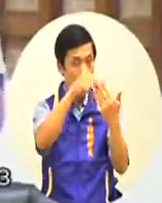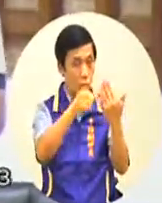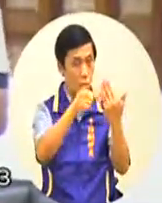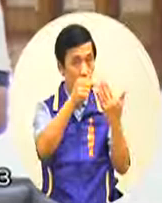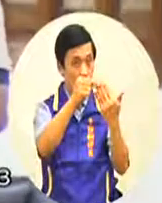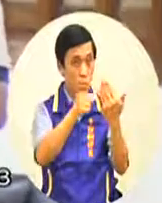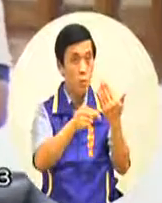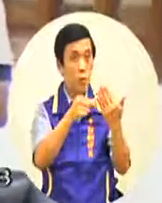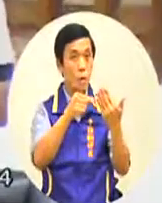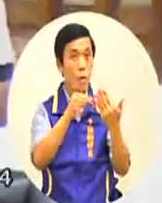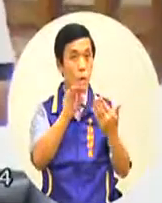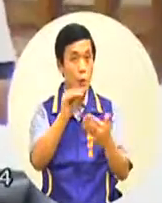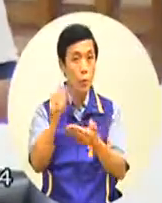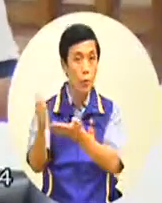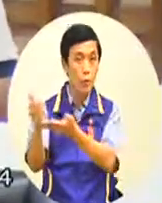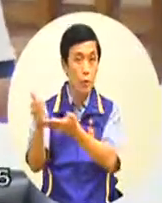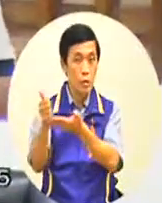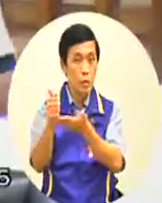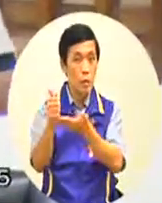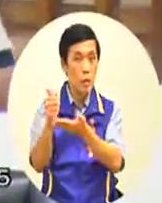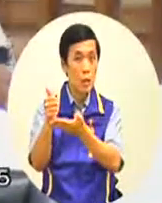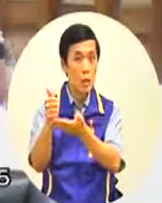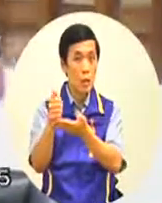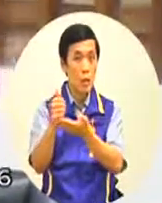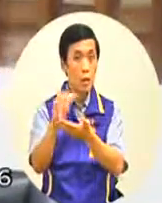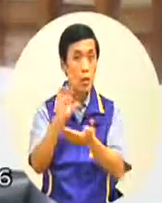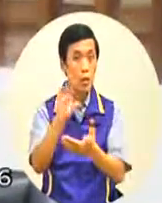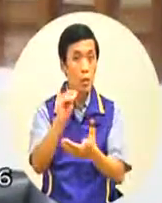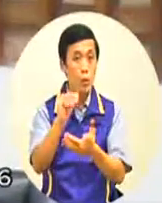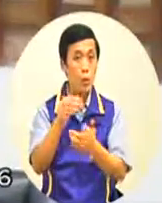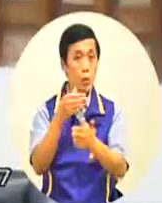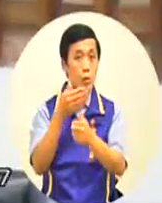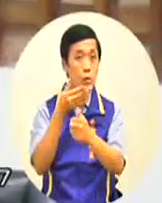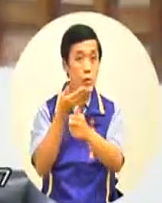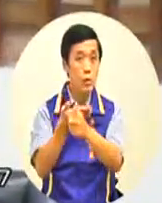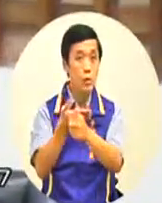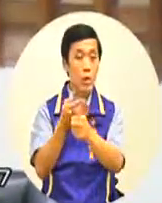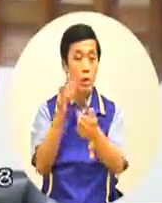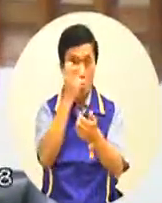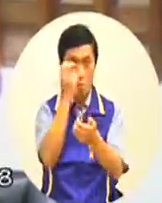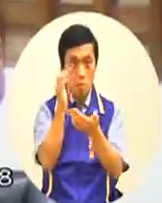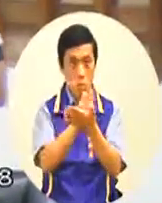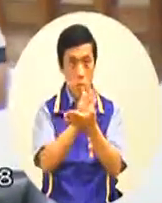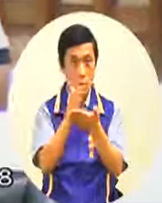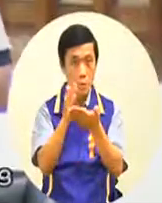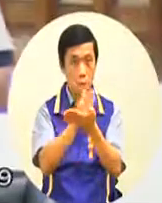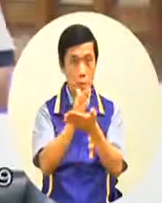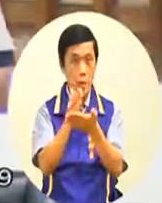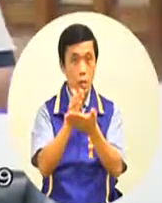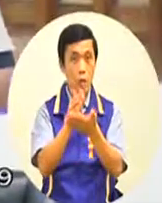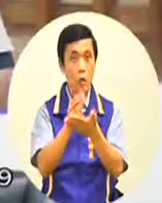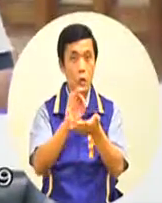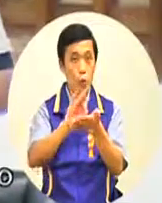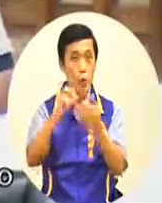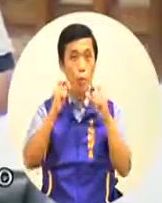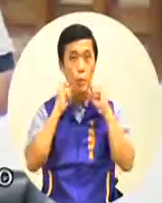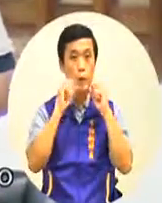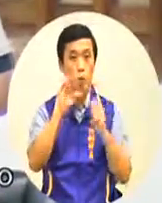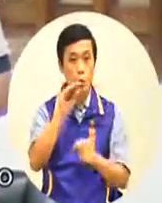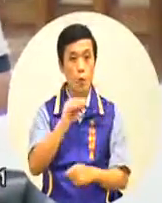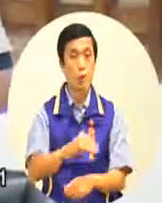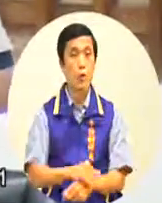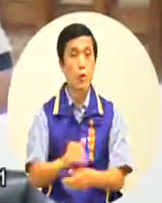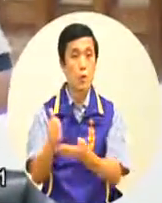有没有仅供评鉴的用品？主席们再请那个局长答复。 来，请姚局长来答